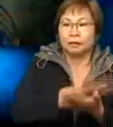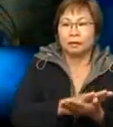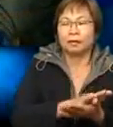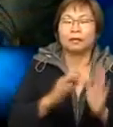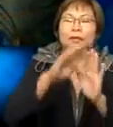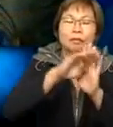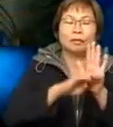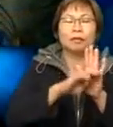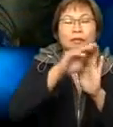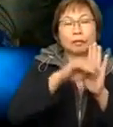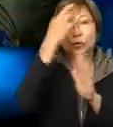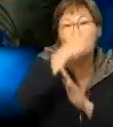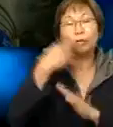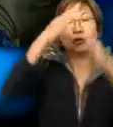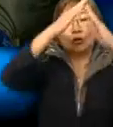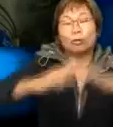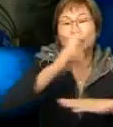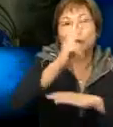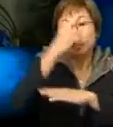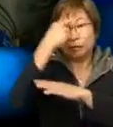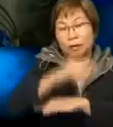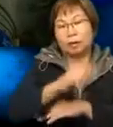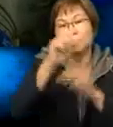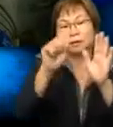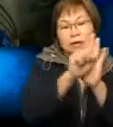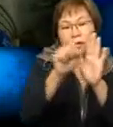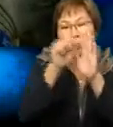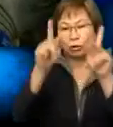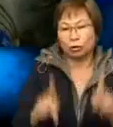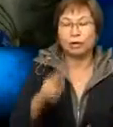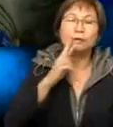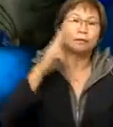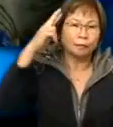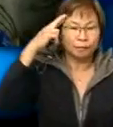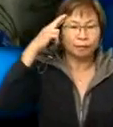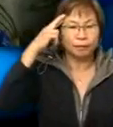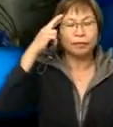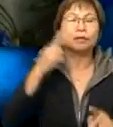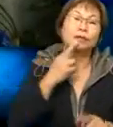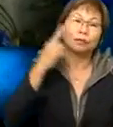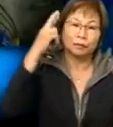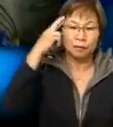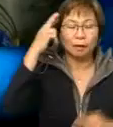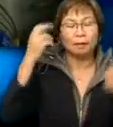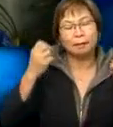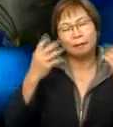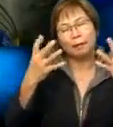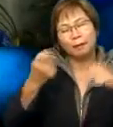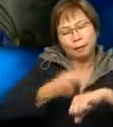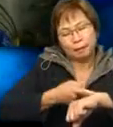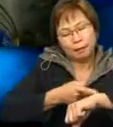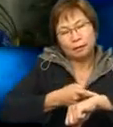Sekolah merupakan rumah kedua bagi seseorang remaja. Remaja